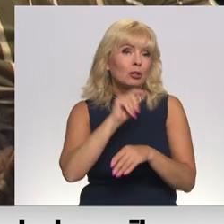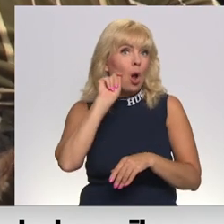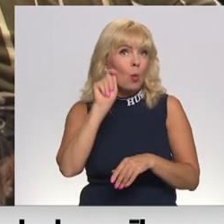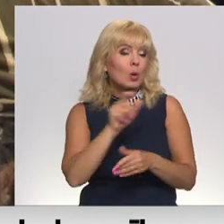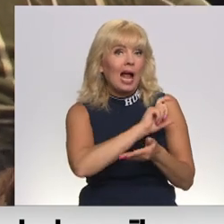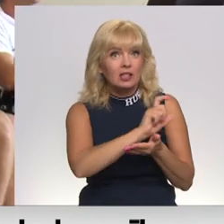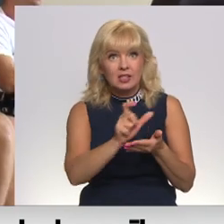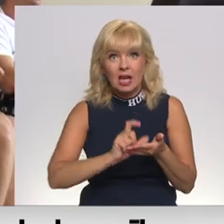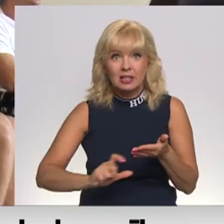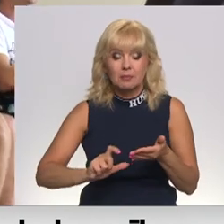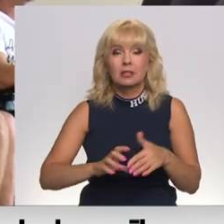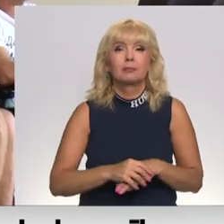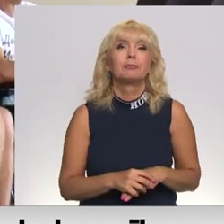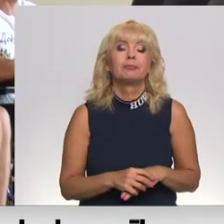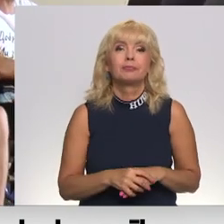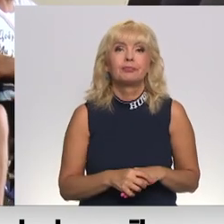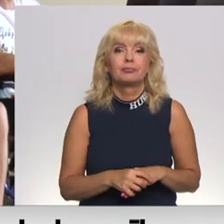Ukrainu dziesmas.